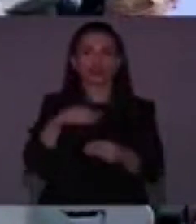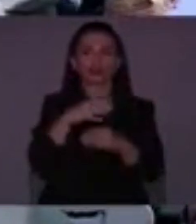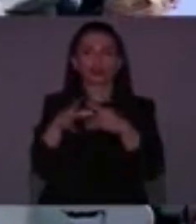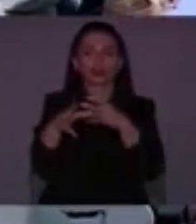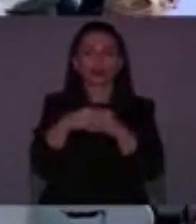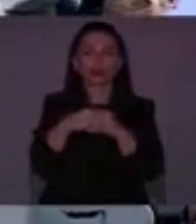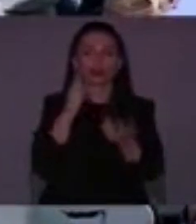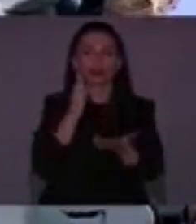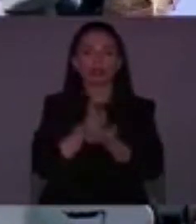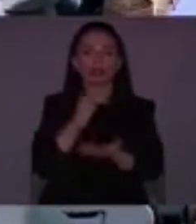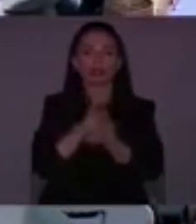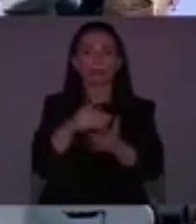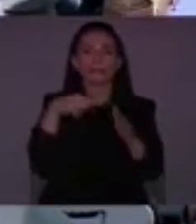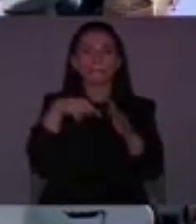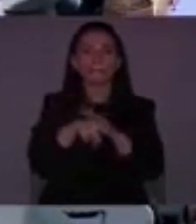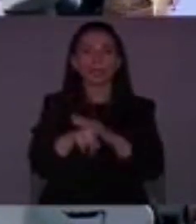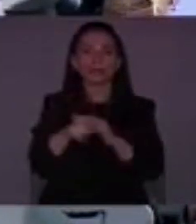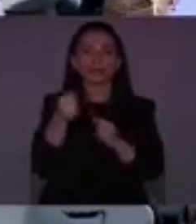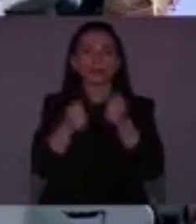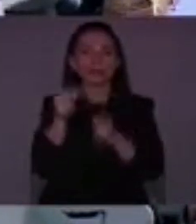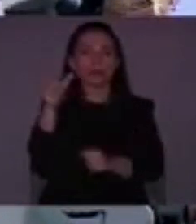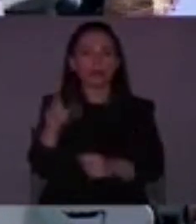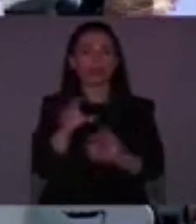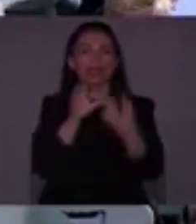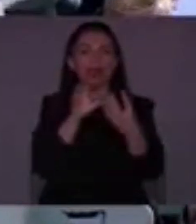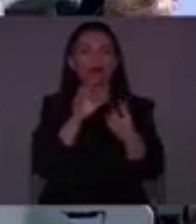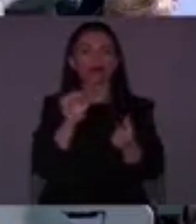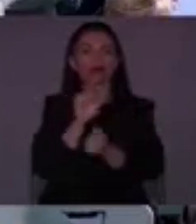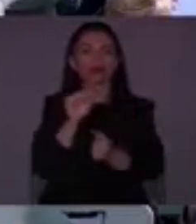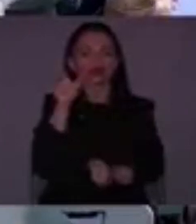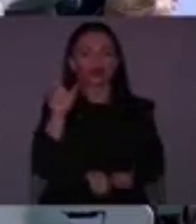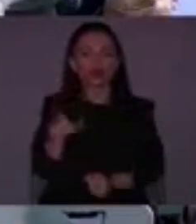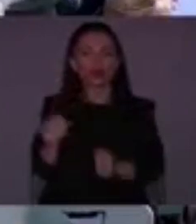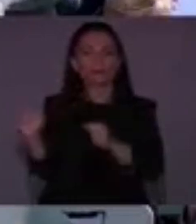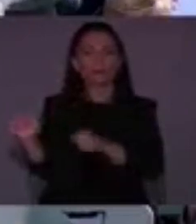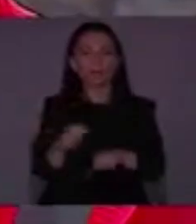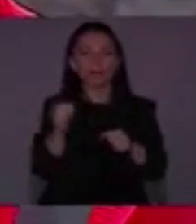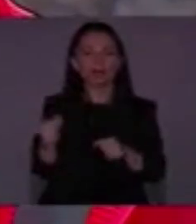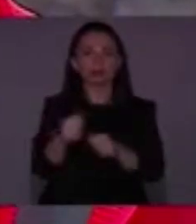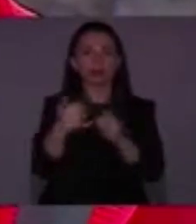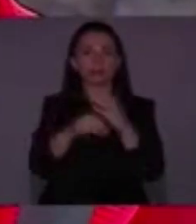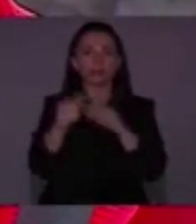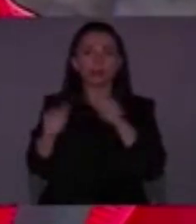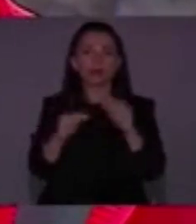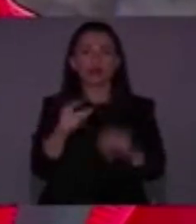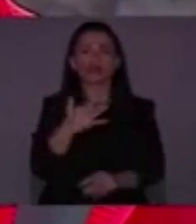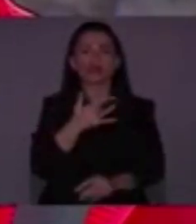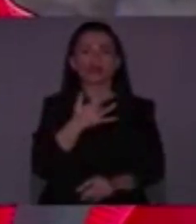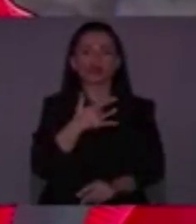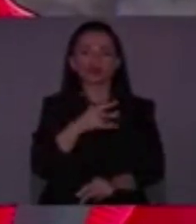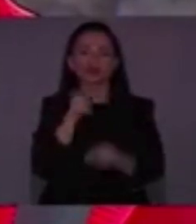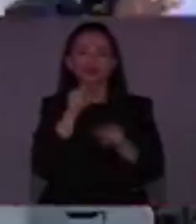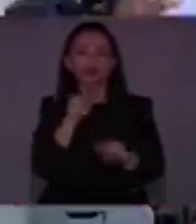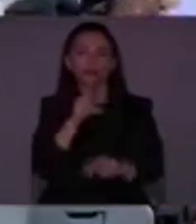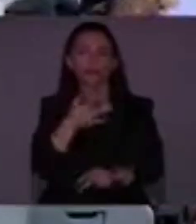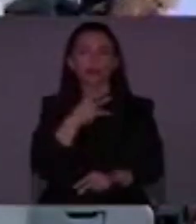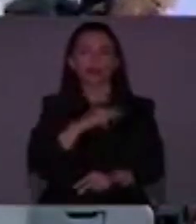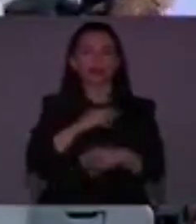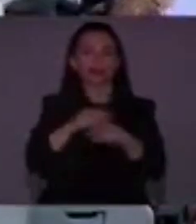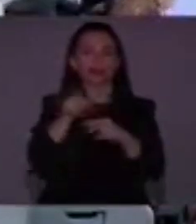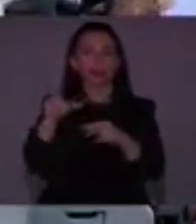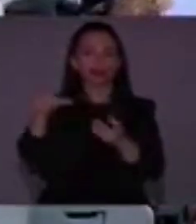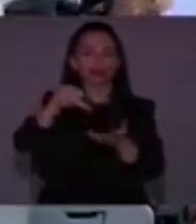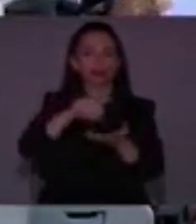ერთად არიან მეტროს მემანქანე, ავტობუსის მძღოლი, მეეზოვე, მებაღე, მუნიციპალური ინსპექციის, მერიის